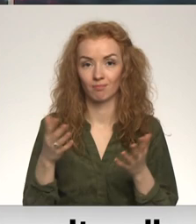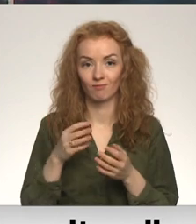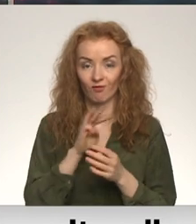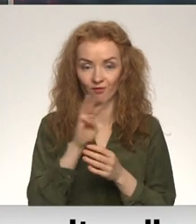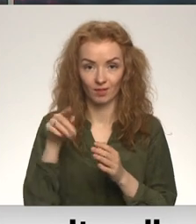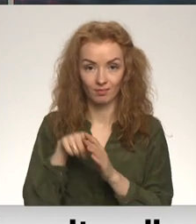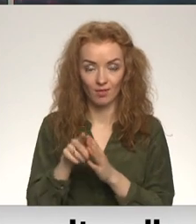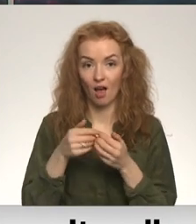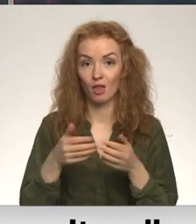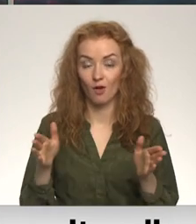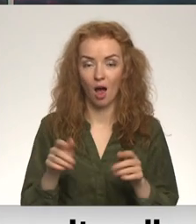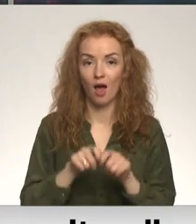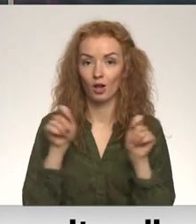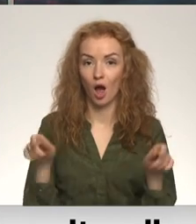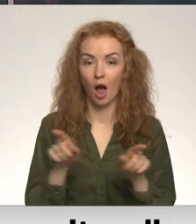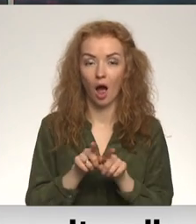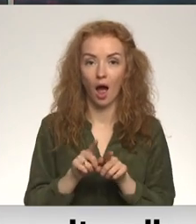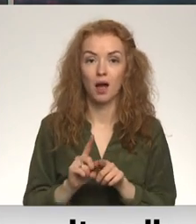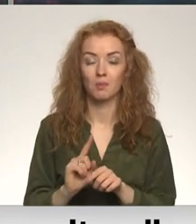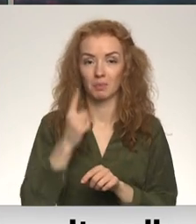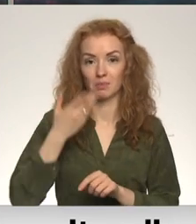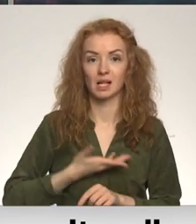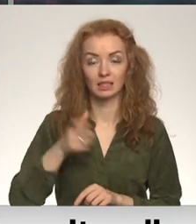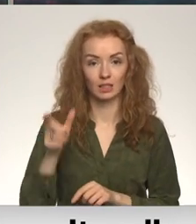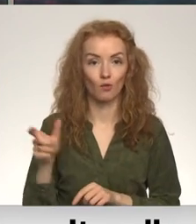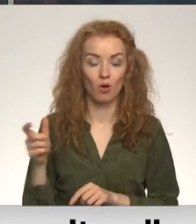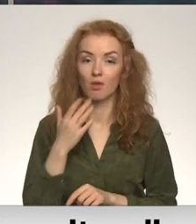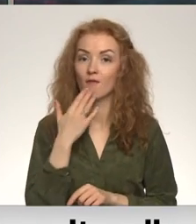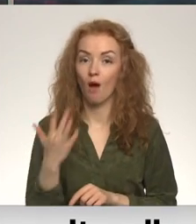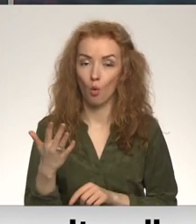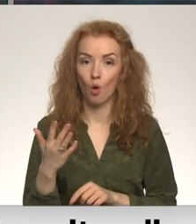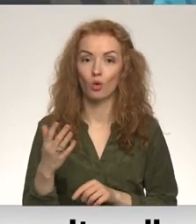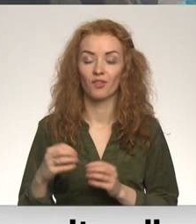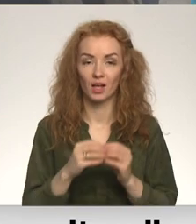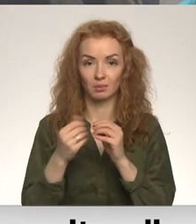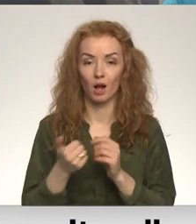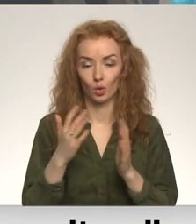lībieši svinīgi atklājuši arī ANO pirmiedzīvotāju valodu desmitgadi.